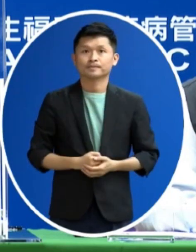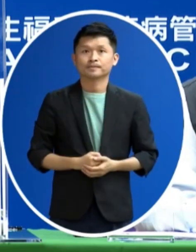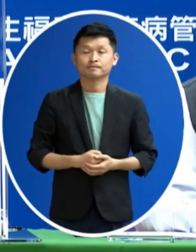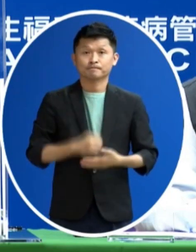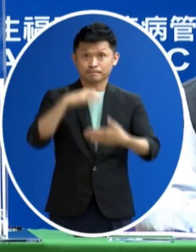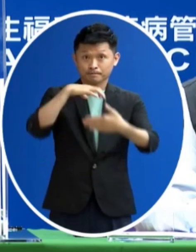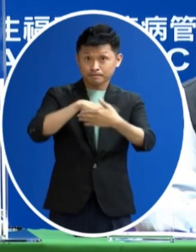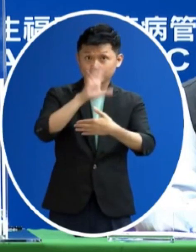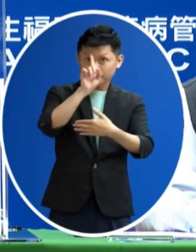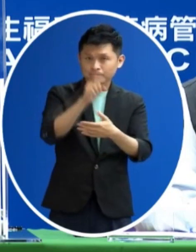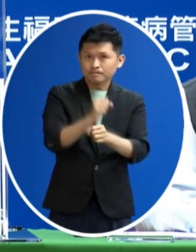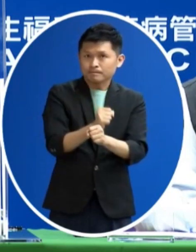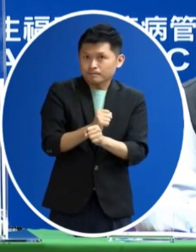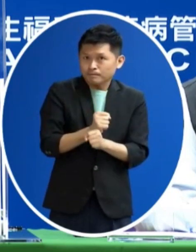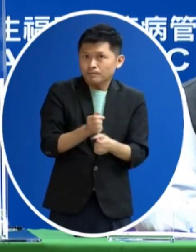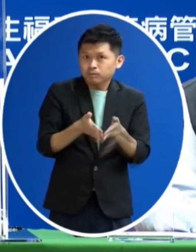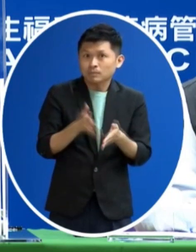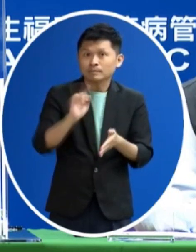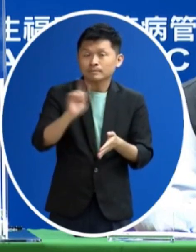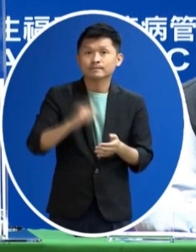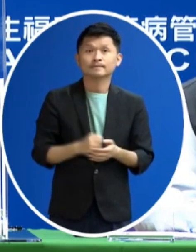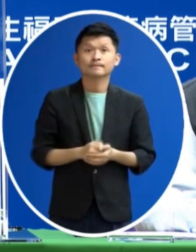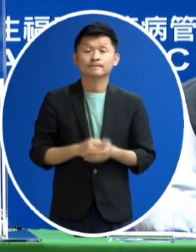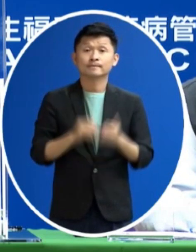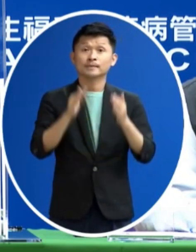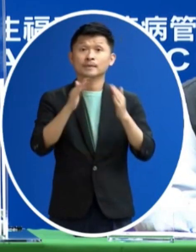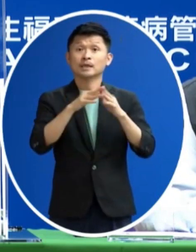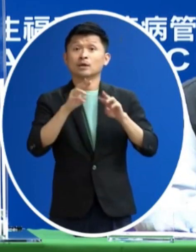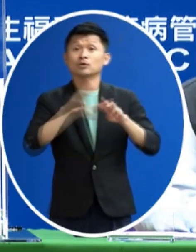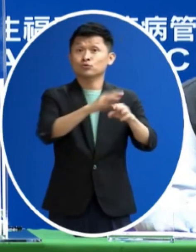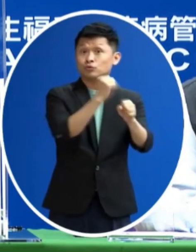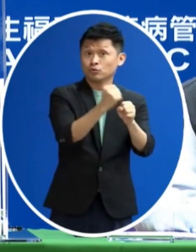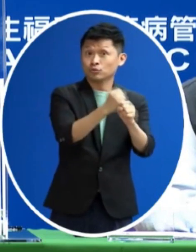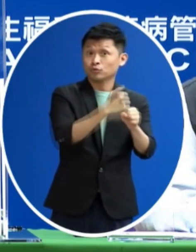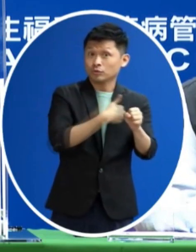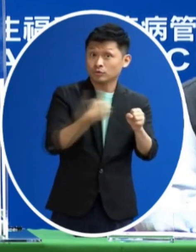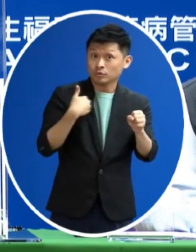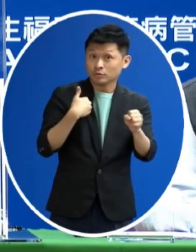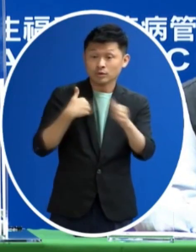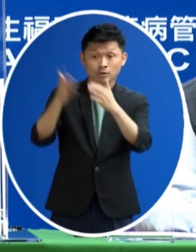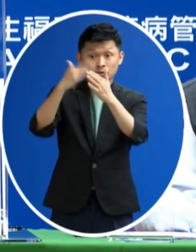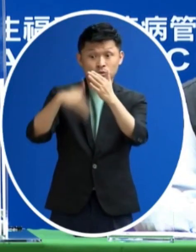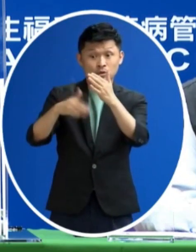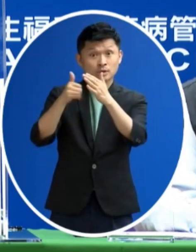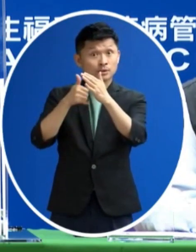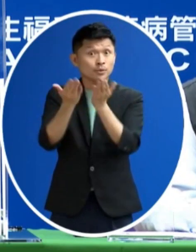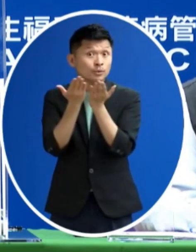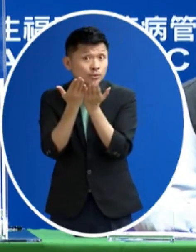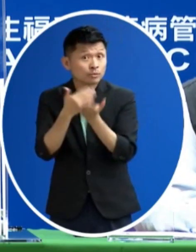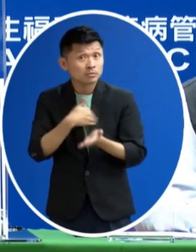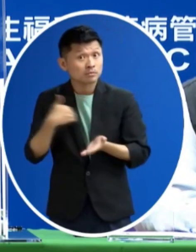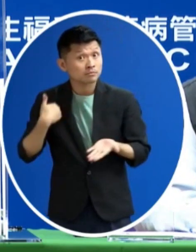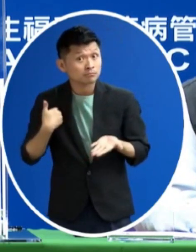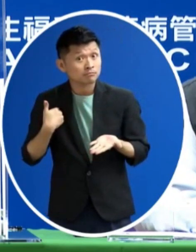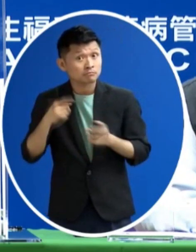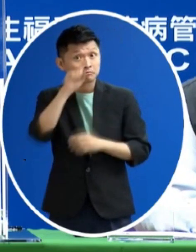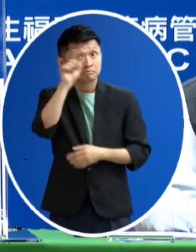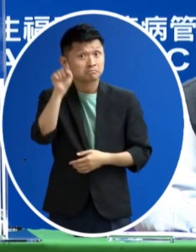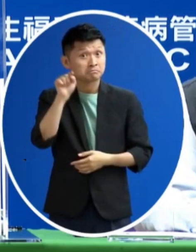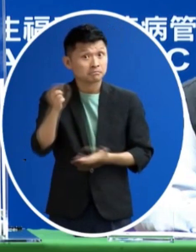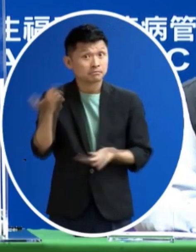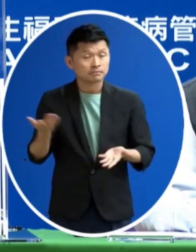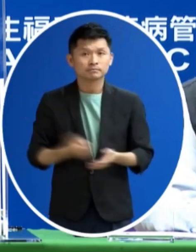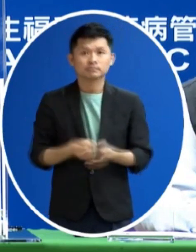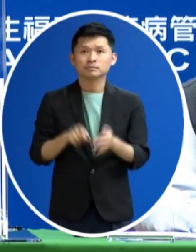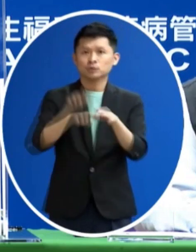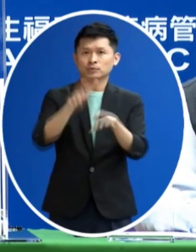有一个比较哈，大家会注意到，就是说他可以外出工作，那可不可以到学校去上课？哦，那基本